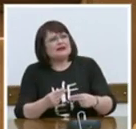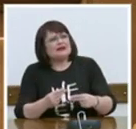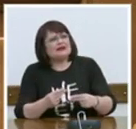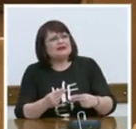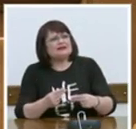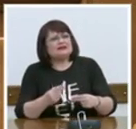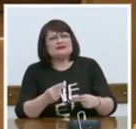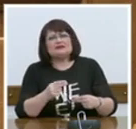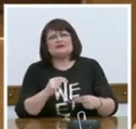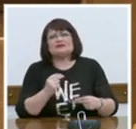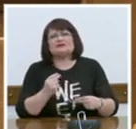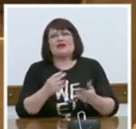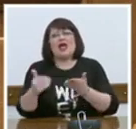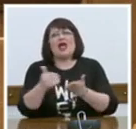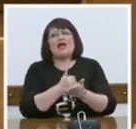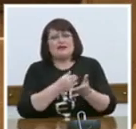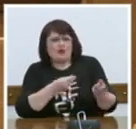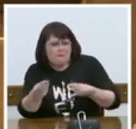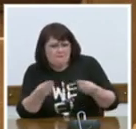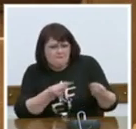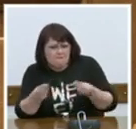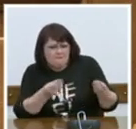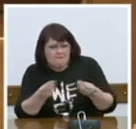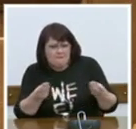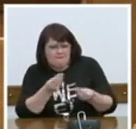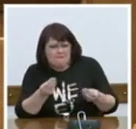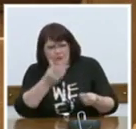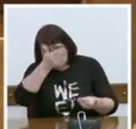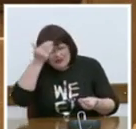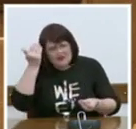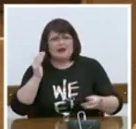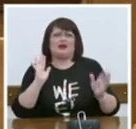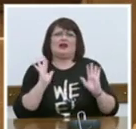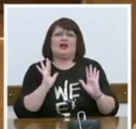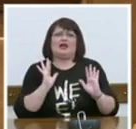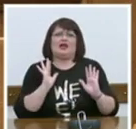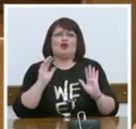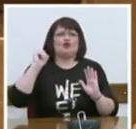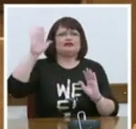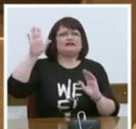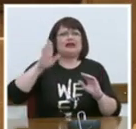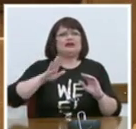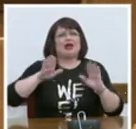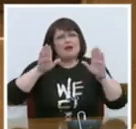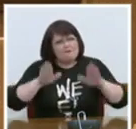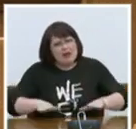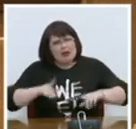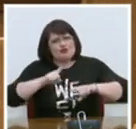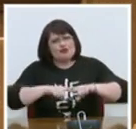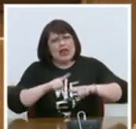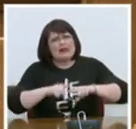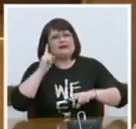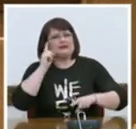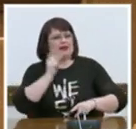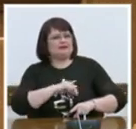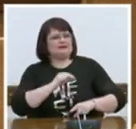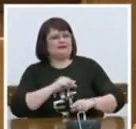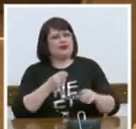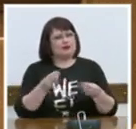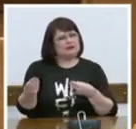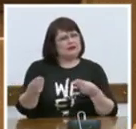ανίερο παζάρεμα των Ελλήνων της ομογένειας, είτε χάριν μικροκομματικών συμφερόντων, είτε